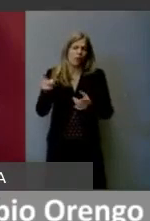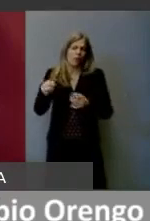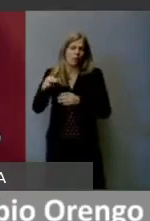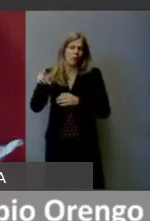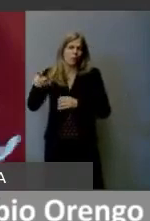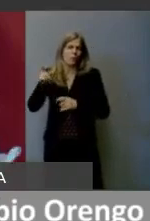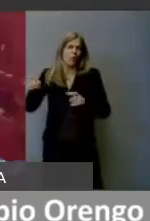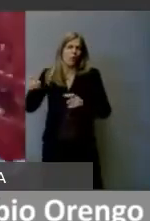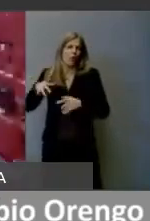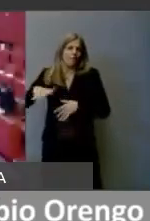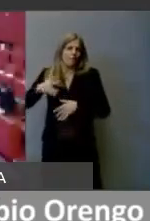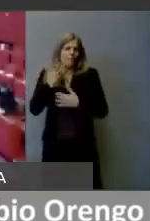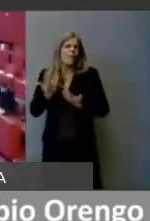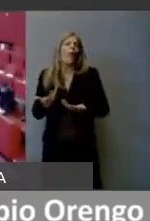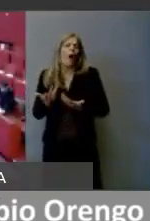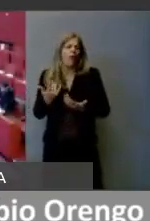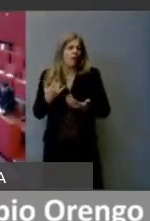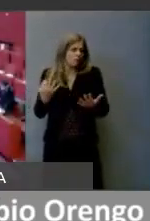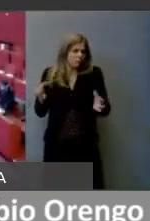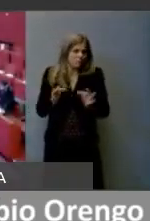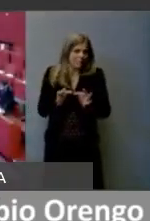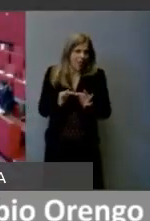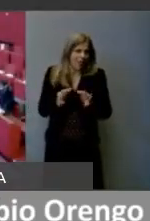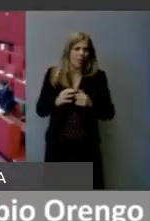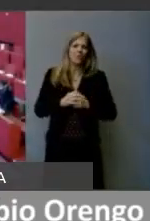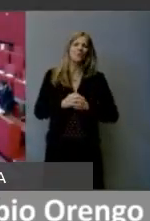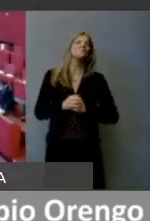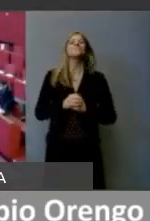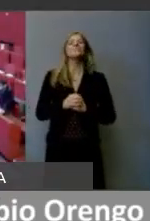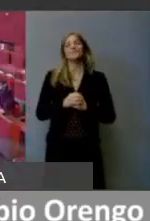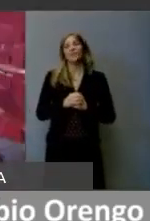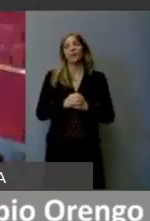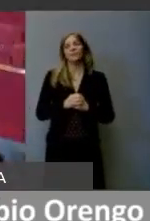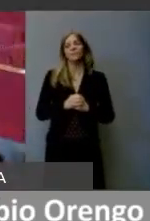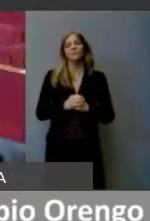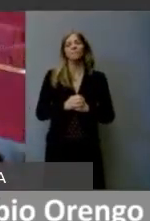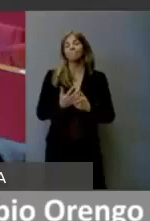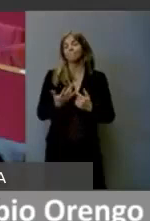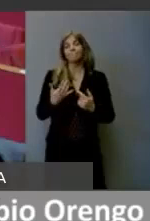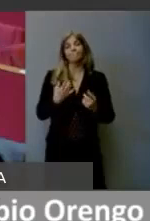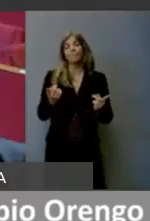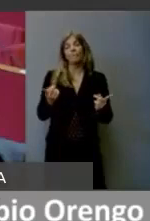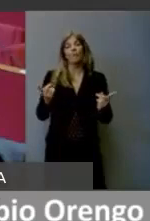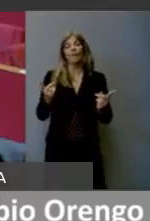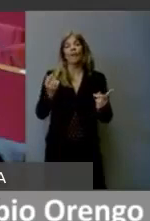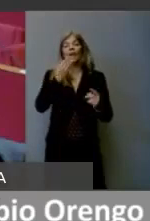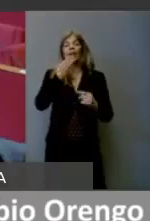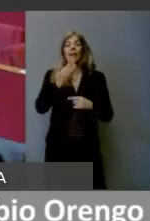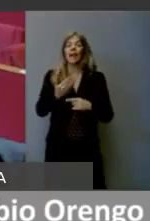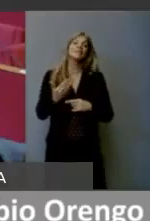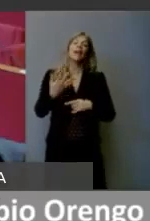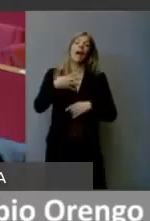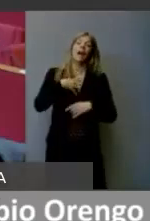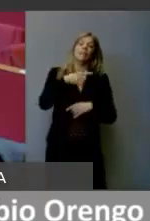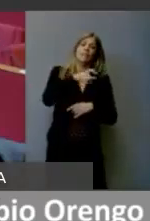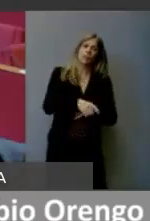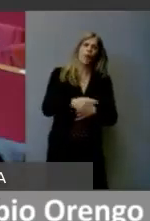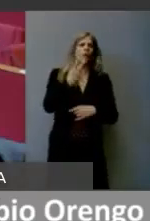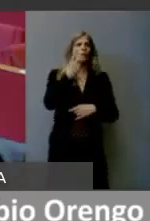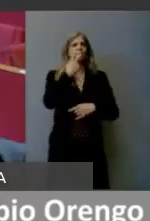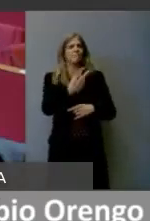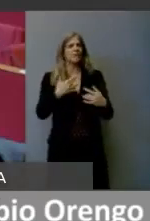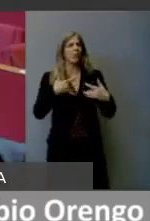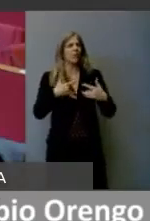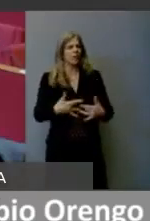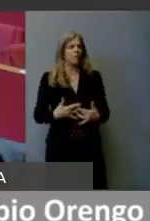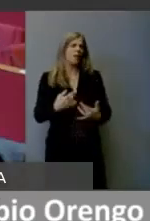cittadini. Prego per la replica, consigliere Rossi. Grazie, assessore. Ma sì, brevemente, intanto ringrazio l'assessore per la disponibilità e